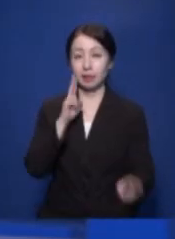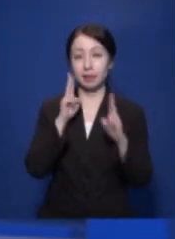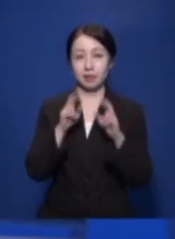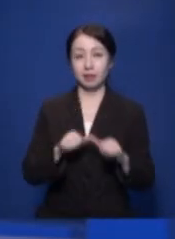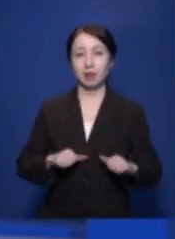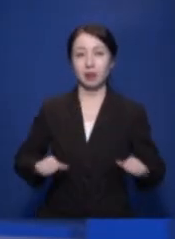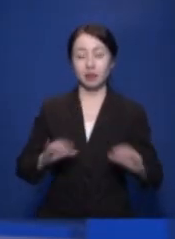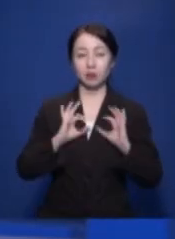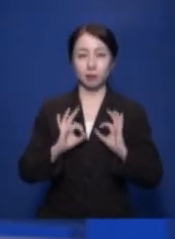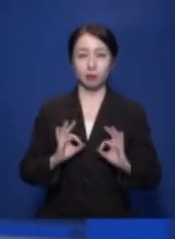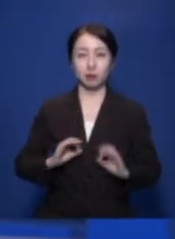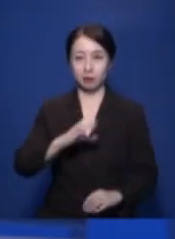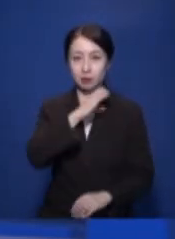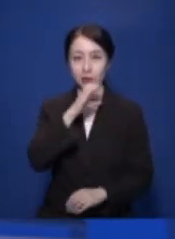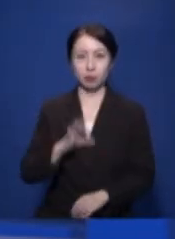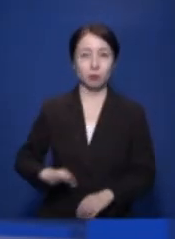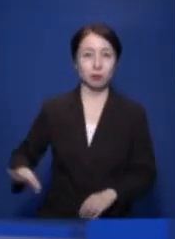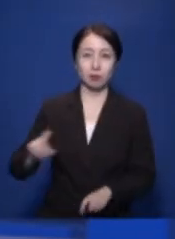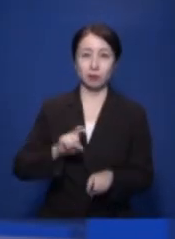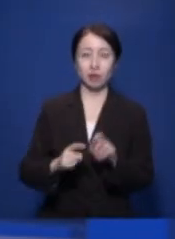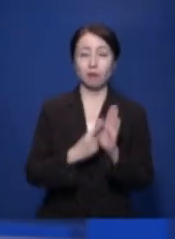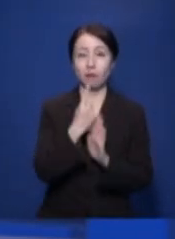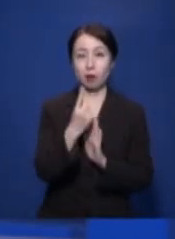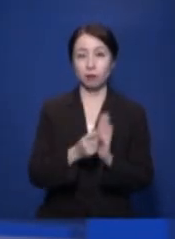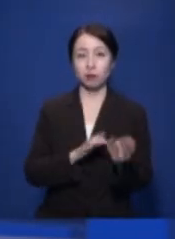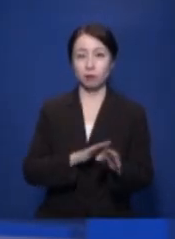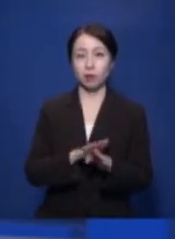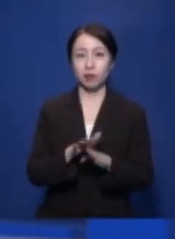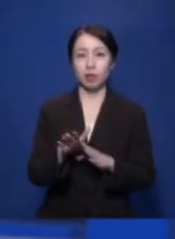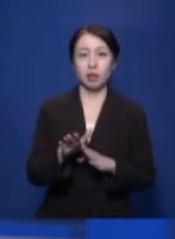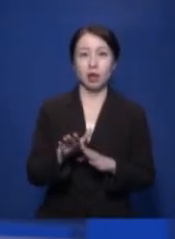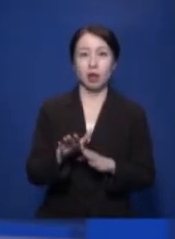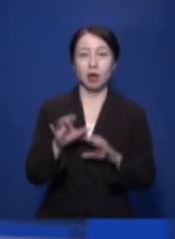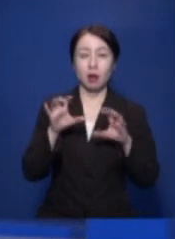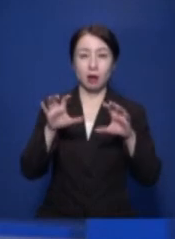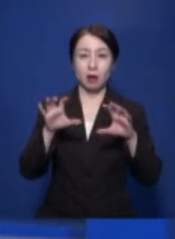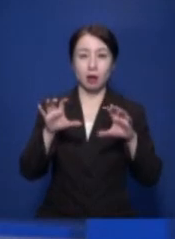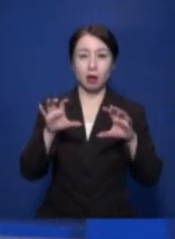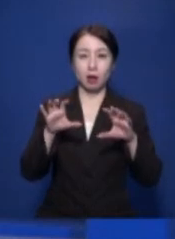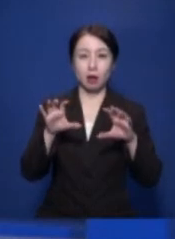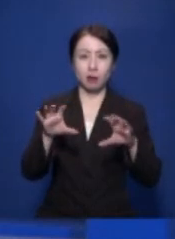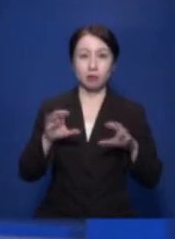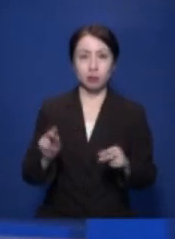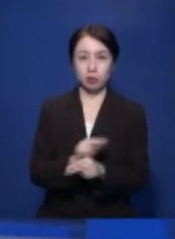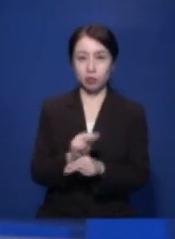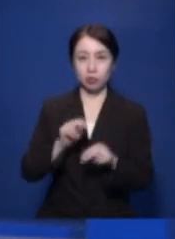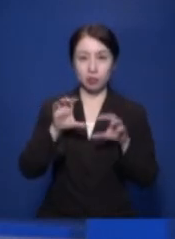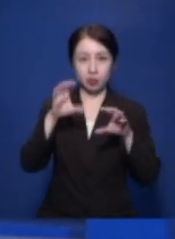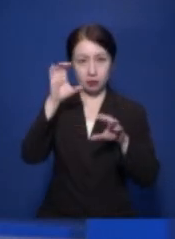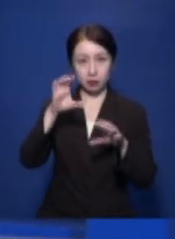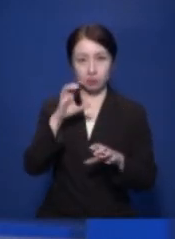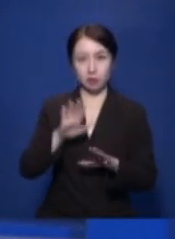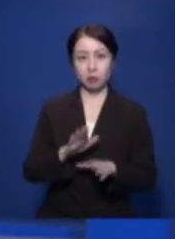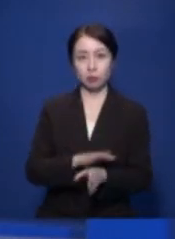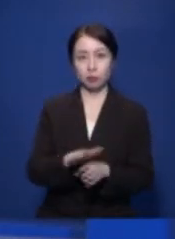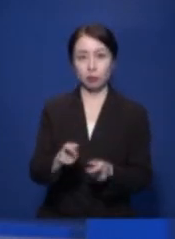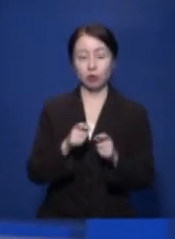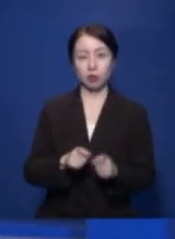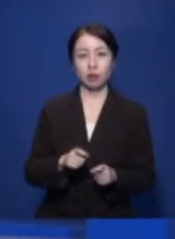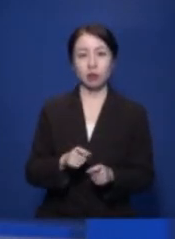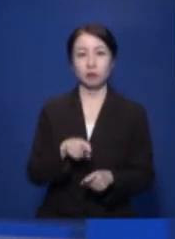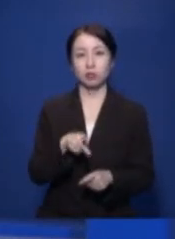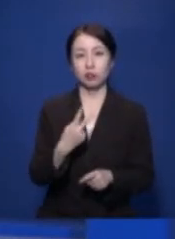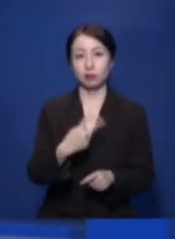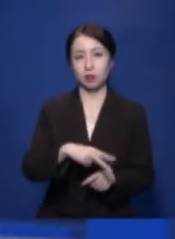На заседании коллегии прокуратуры северо-казахстанской области рассмотрели вопрос соблюдения ветеринарного законодательства в местных исполнительных и уполномоченных